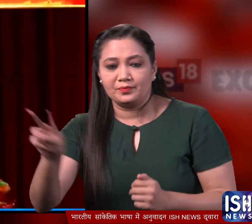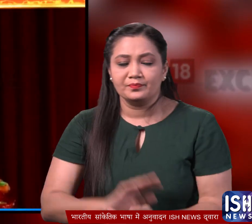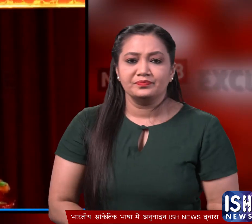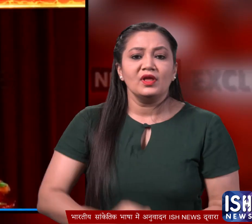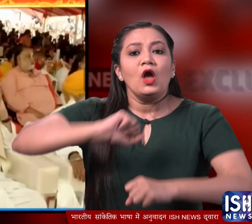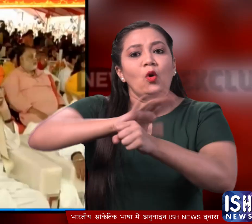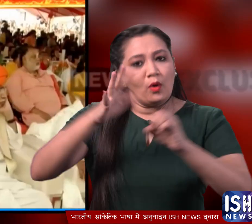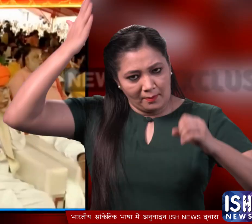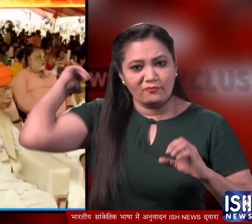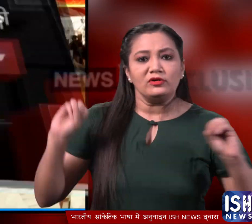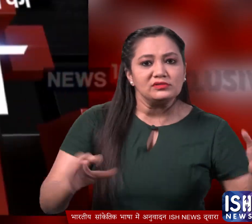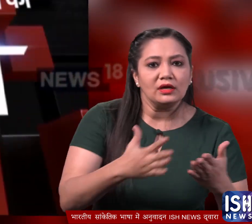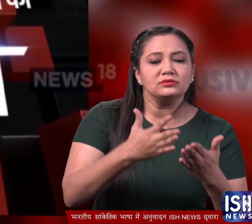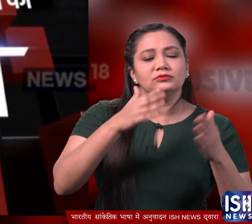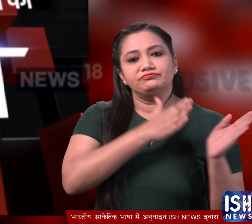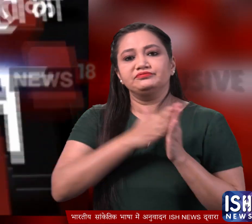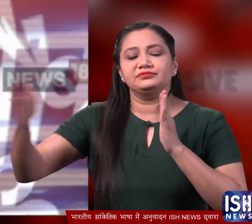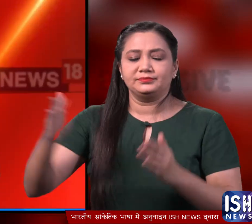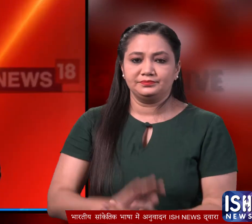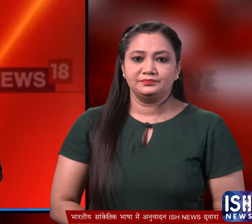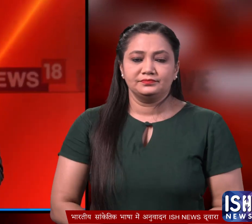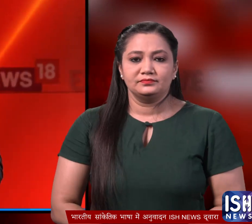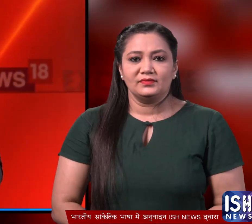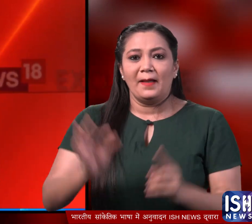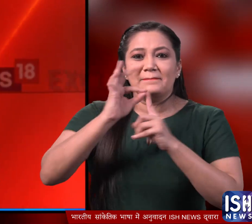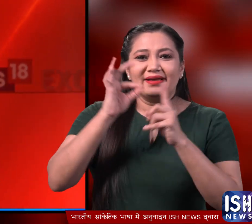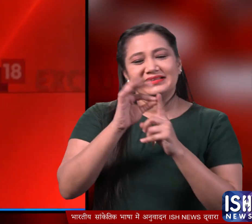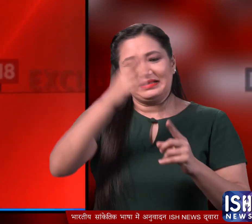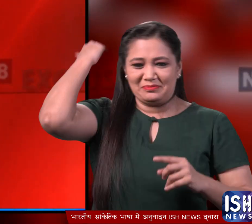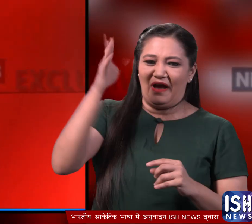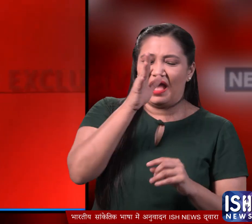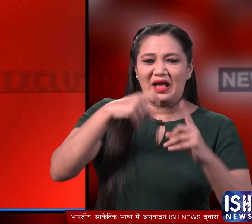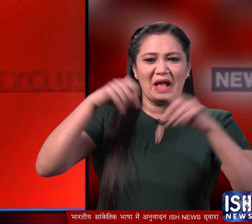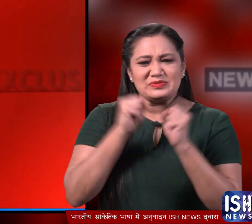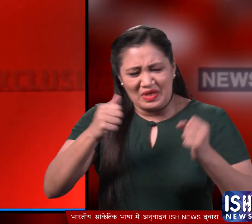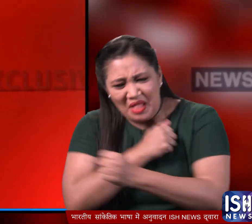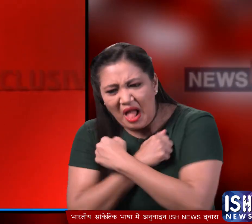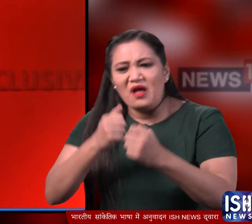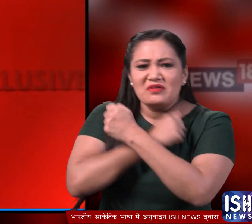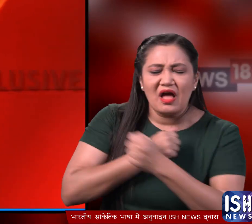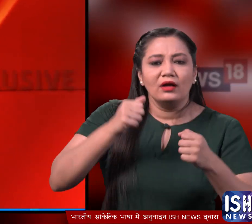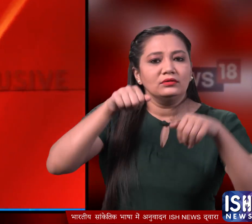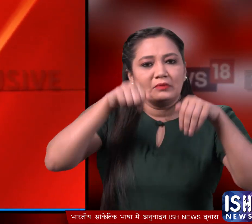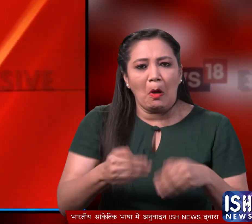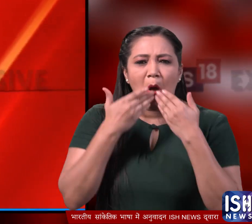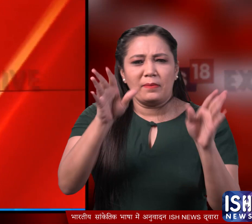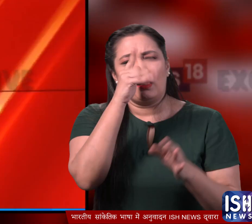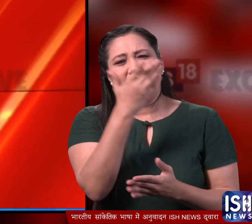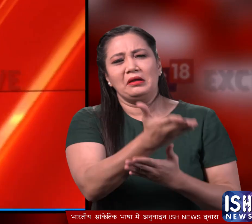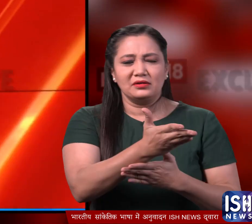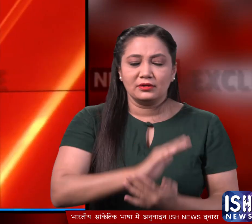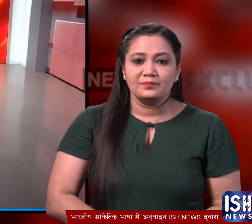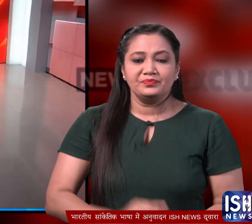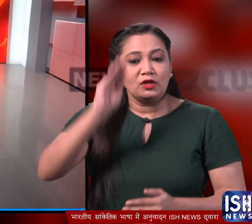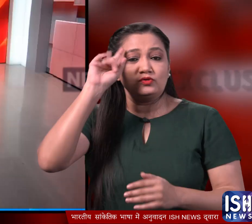یوڈنا کرونا سنکٹ کے دوران شروع کی گئی تھی پاکستان کے جھوٹے کشمیر پریم کی پول ایک بار پھر کھل گئے نیوزیٹین کے احمیت